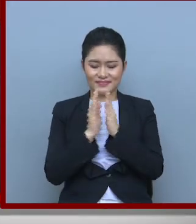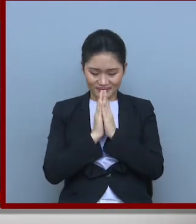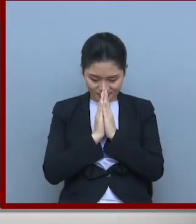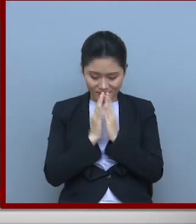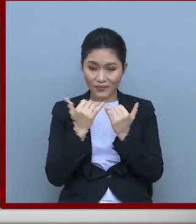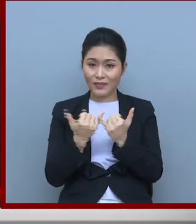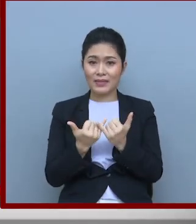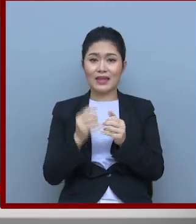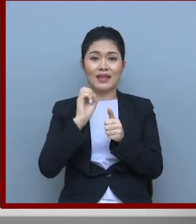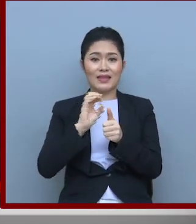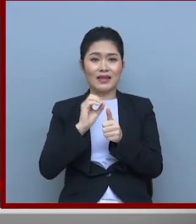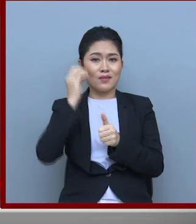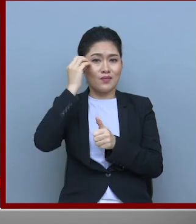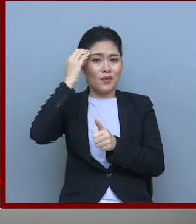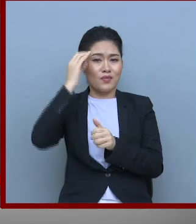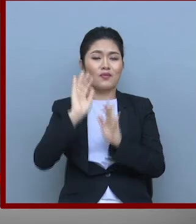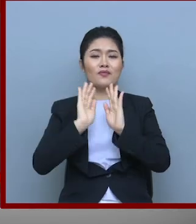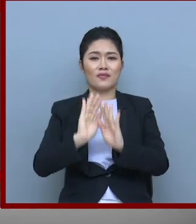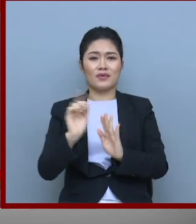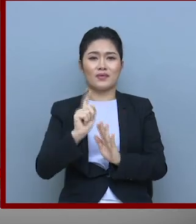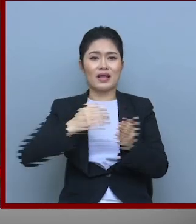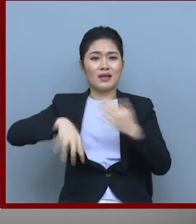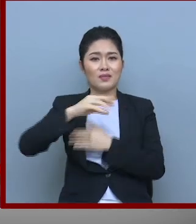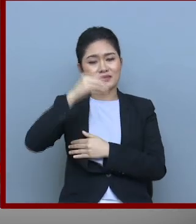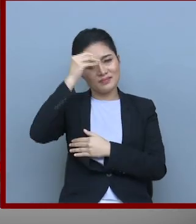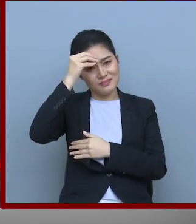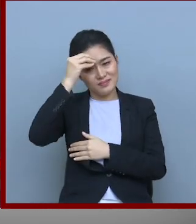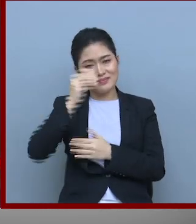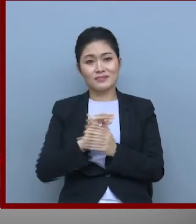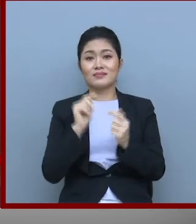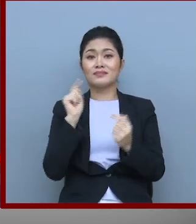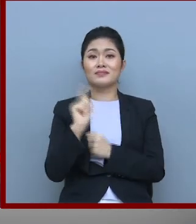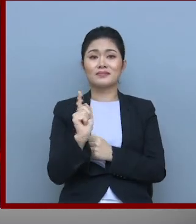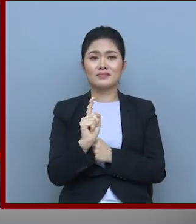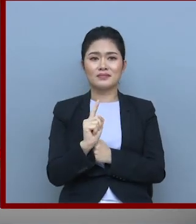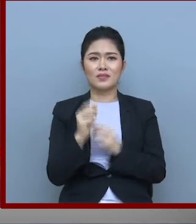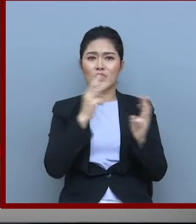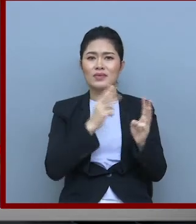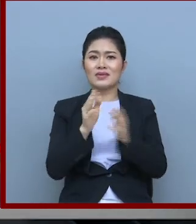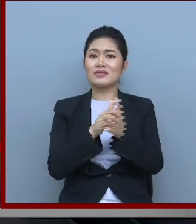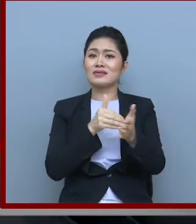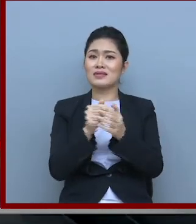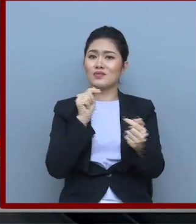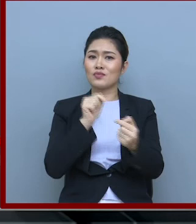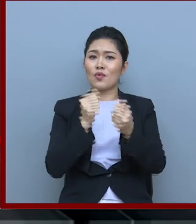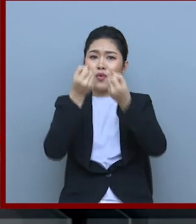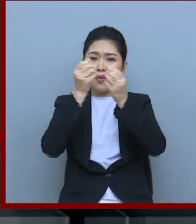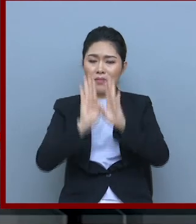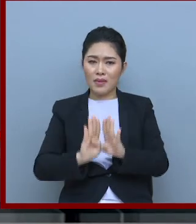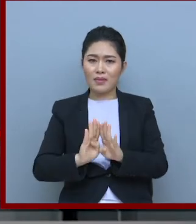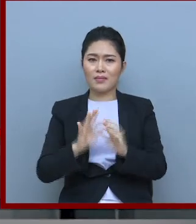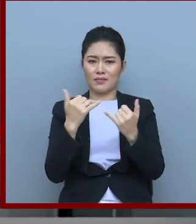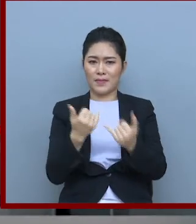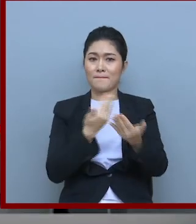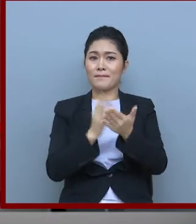สวัสดีครับวันนี้ผมมีเกร็ดความรู้ที่นำมาฝากนะครับนักเรียนนักศึกษานะครับในเรื่องของหลักการใช้สีในการออกแบบนะ